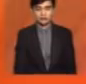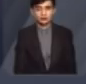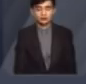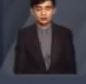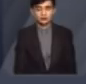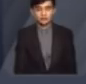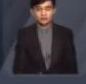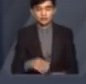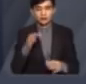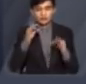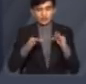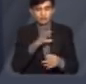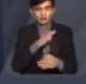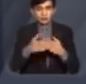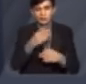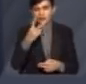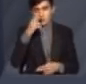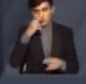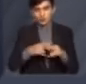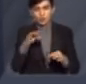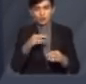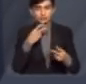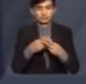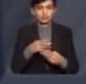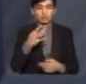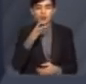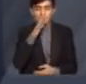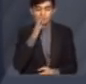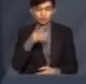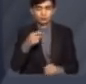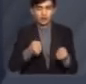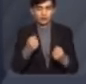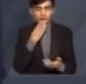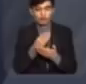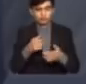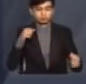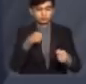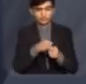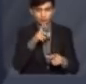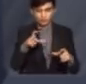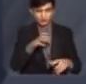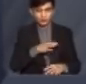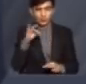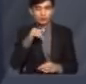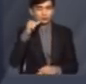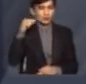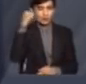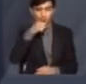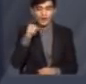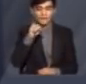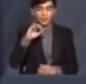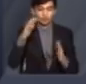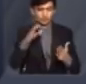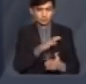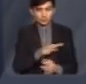приговор братьям на сколько лет отправиться в тюрьму водители которые довели людей на машинах инцидент случился в августе прошлого года чем недовольны